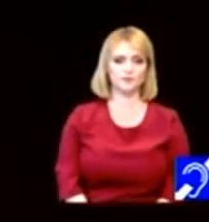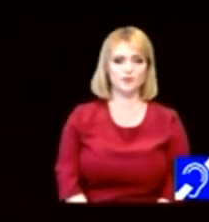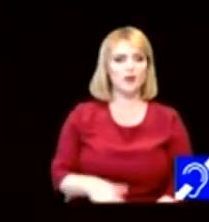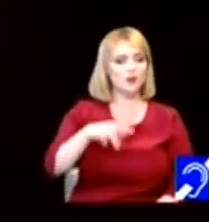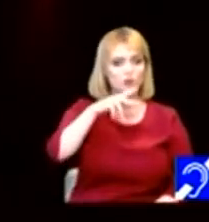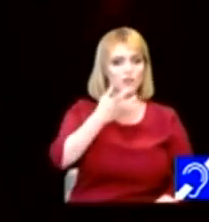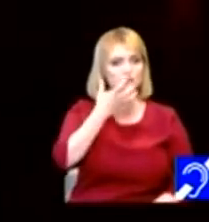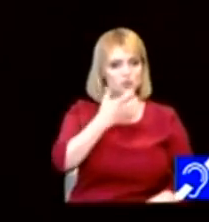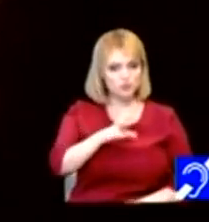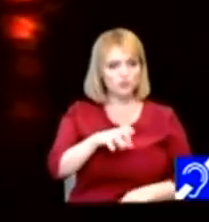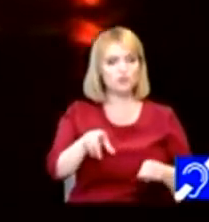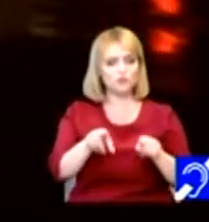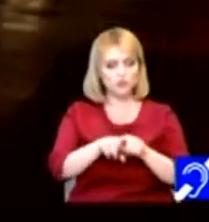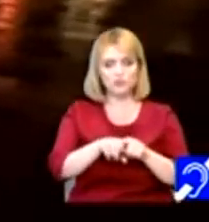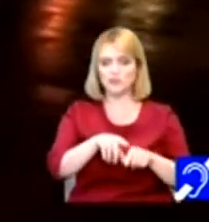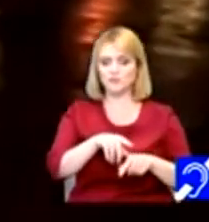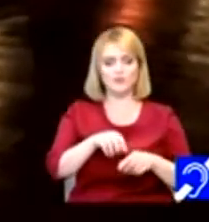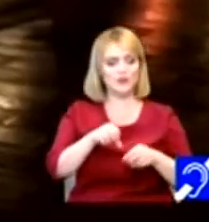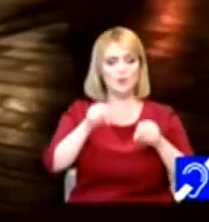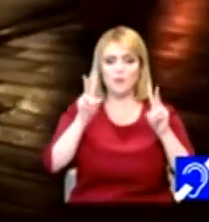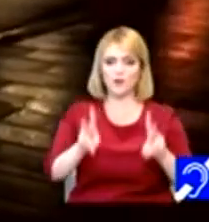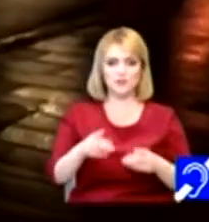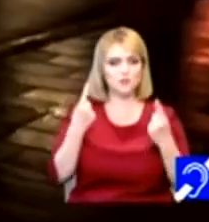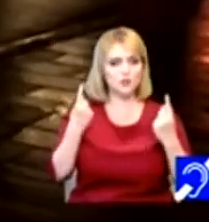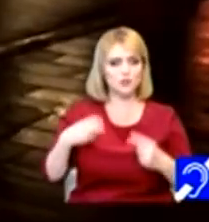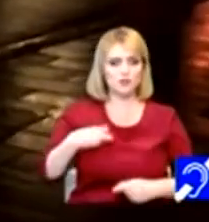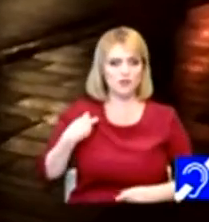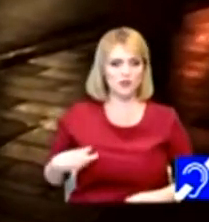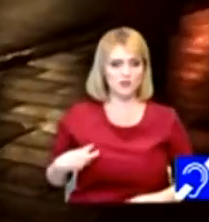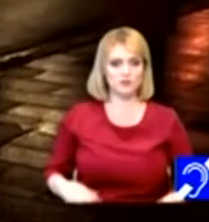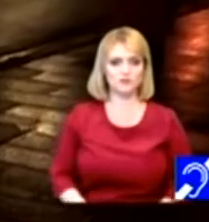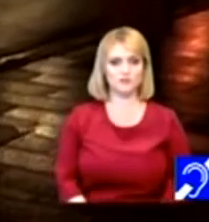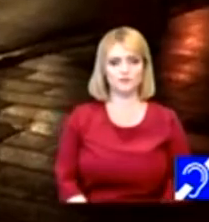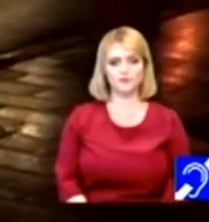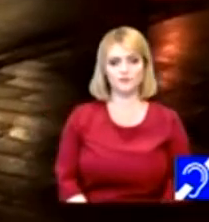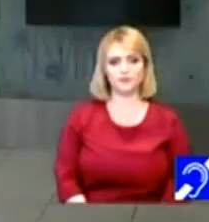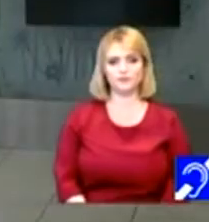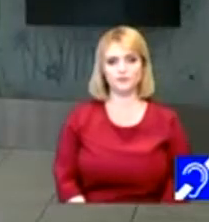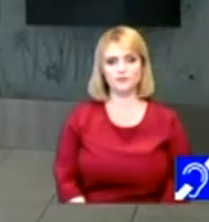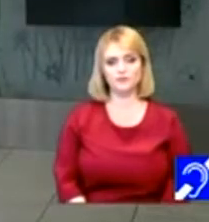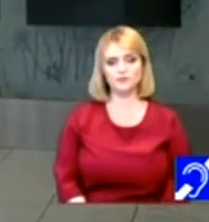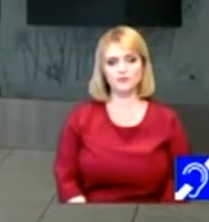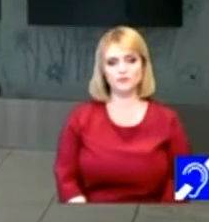În Coreea de Sud, nivelul de avertizare este ridicat la 4, cel mai înalt posibil.